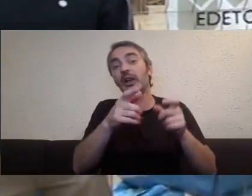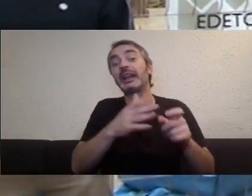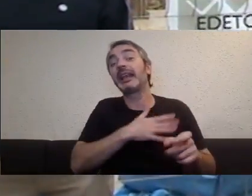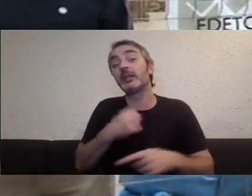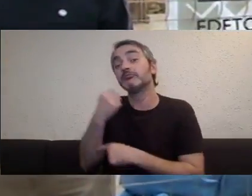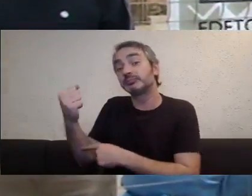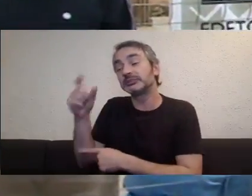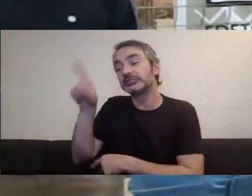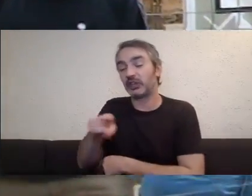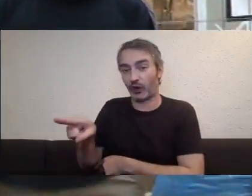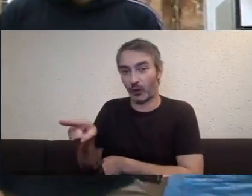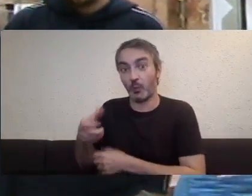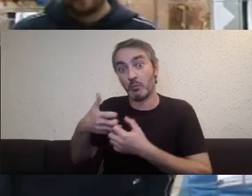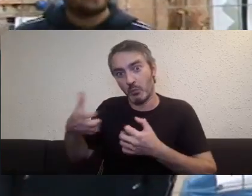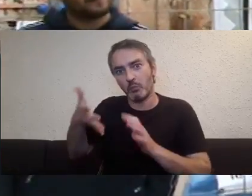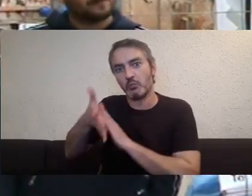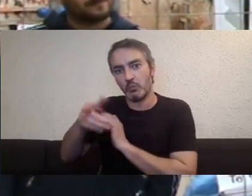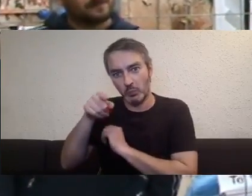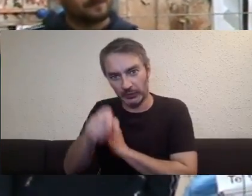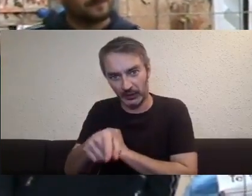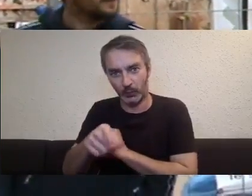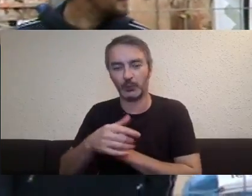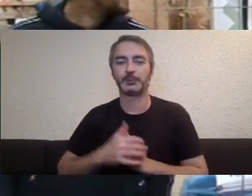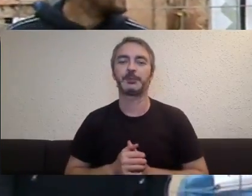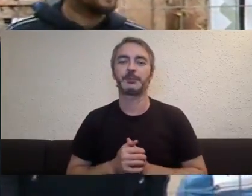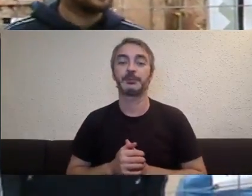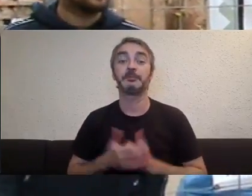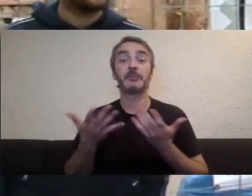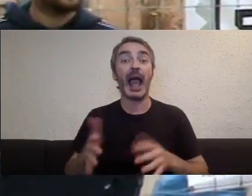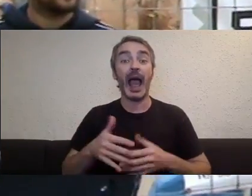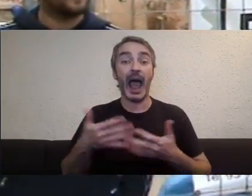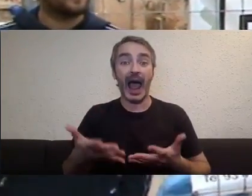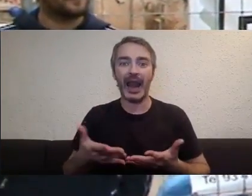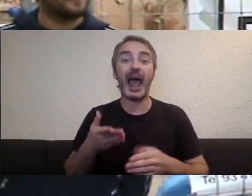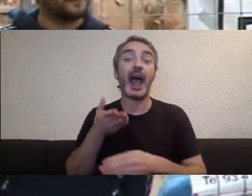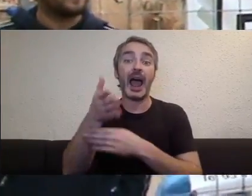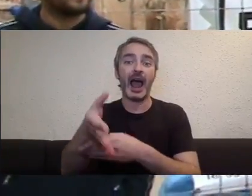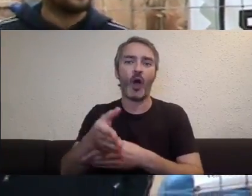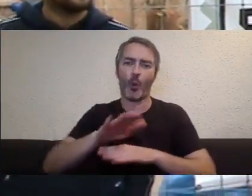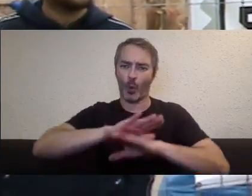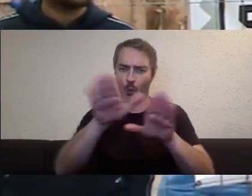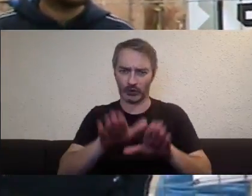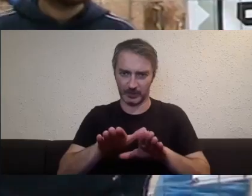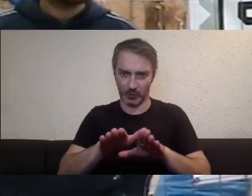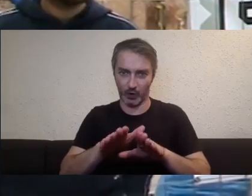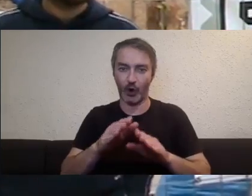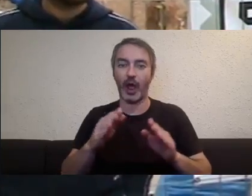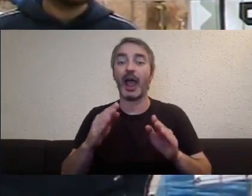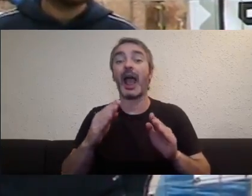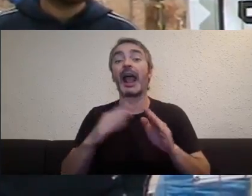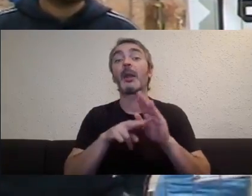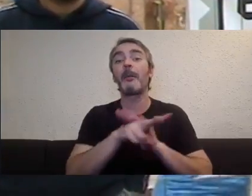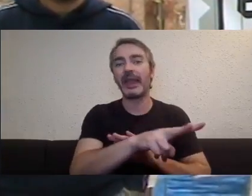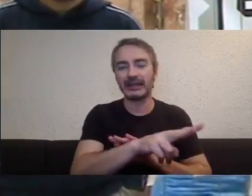donar suport hi pugui anar. I... Doncs ara ja fem l'última parada abans d'arribar a Can